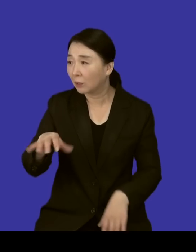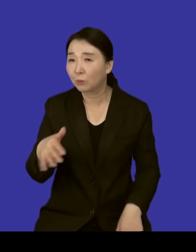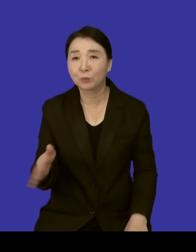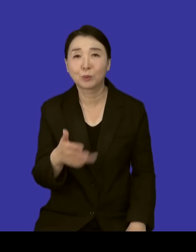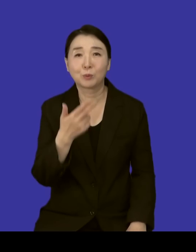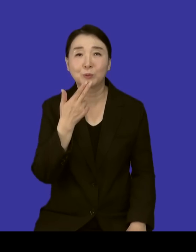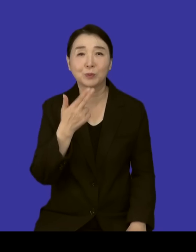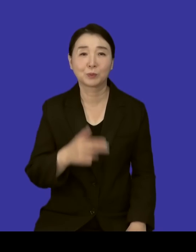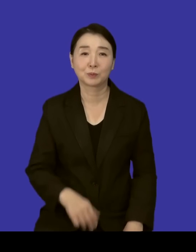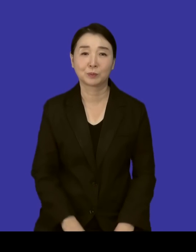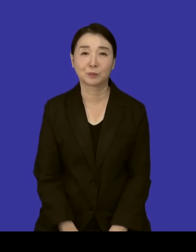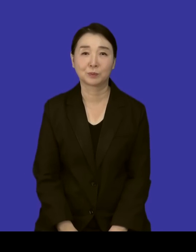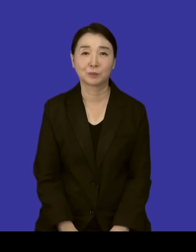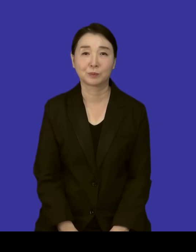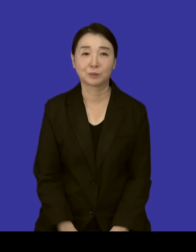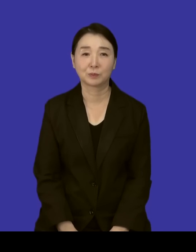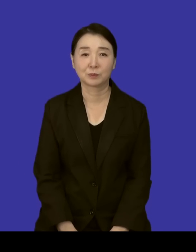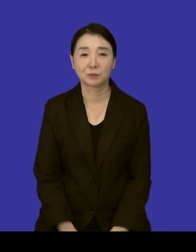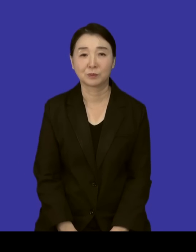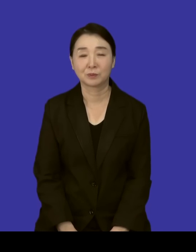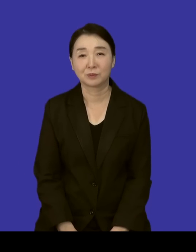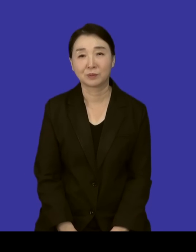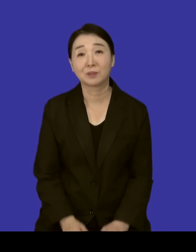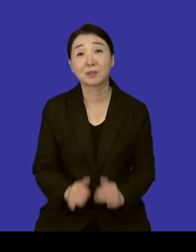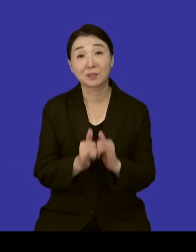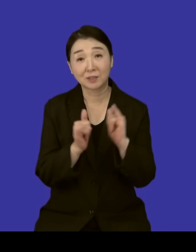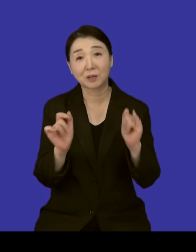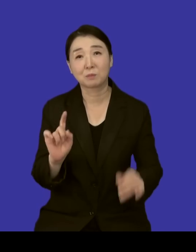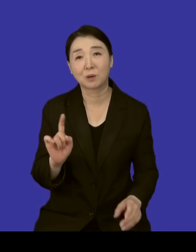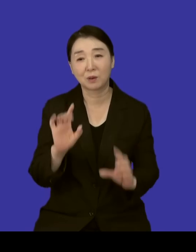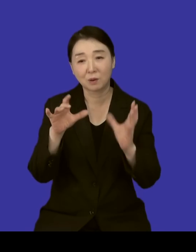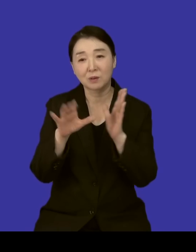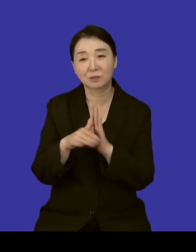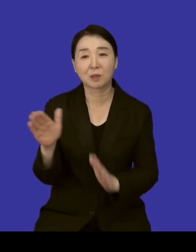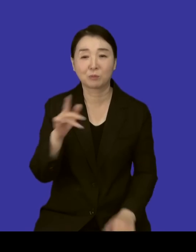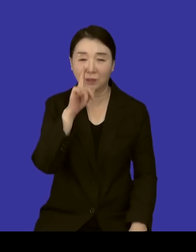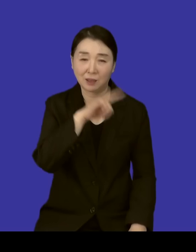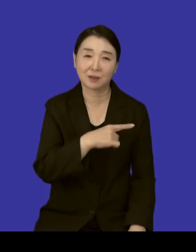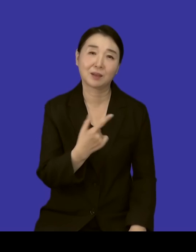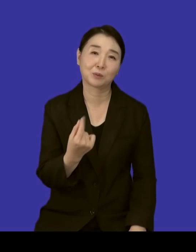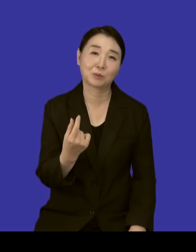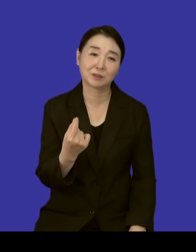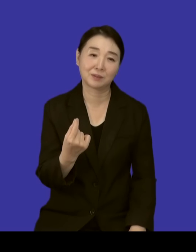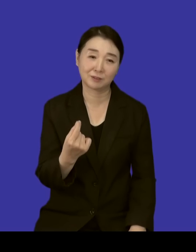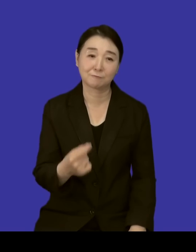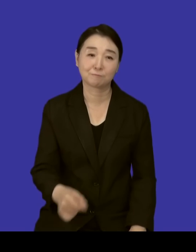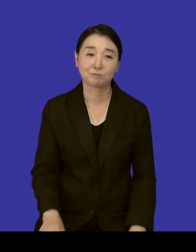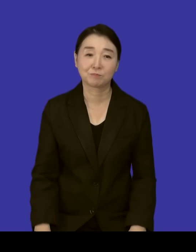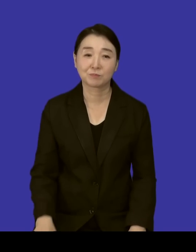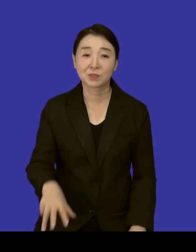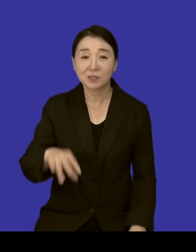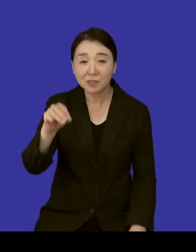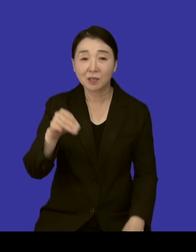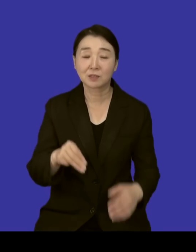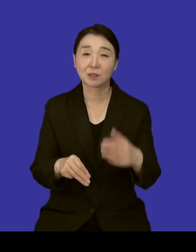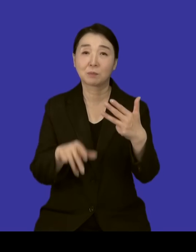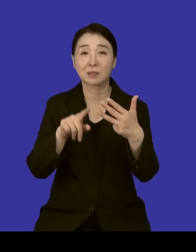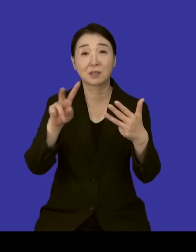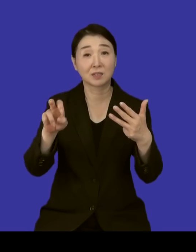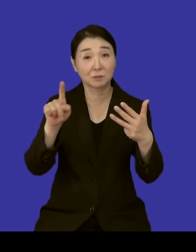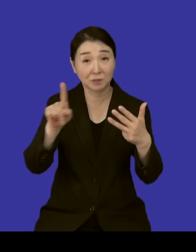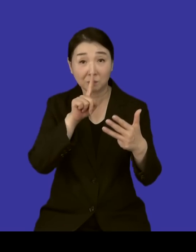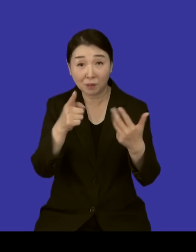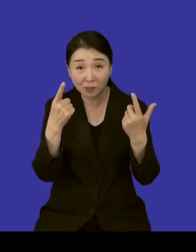그러니까 참 인간이요 어려서부터 악한 거예요. 네. 8장 네. 창세기 8장 21절에